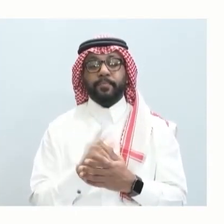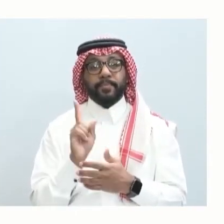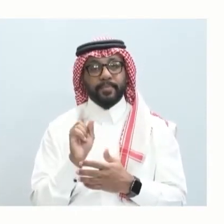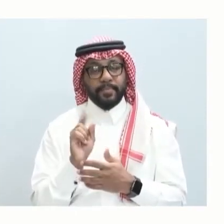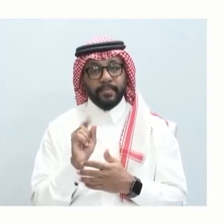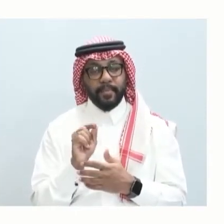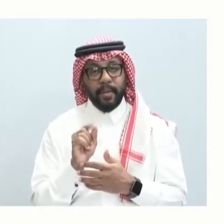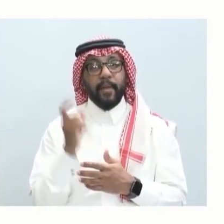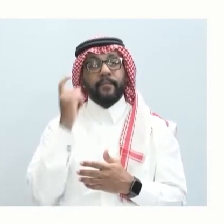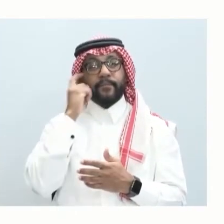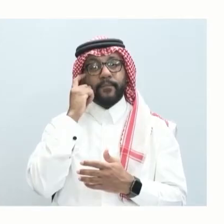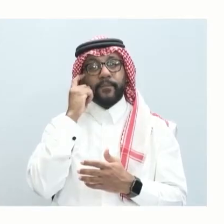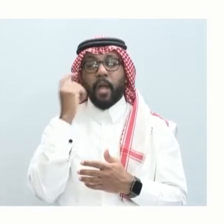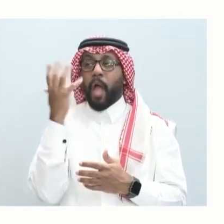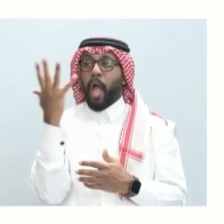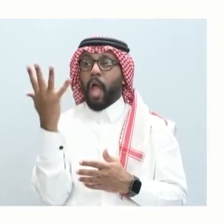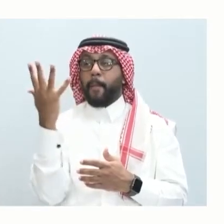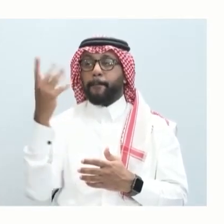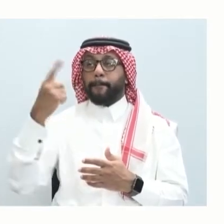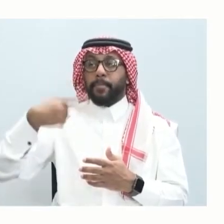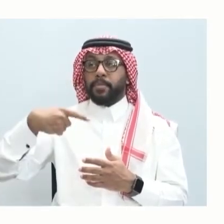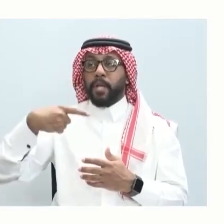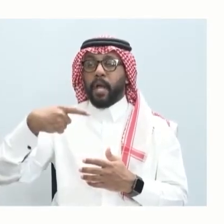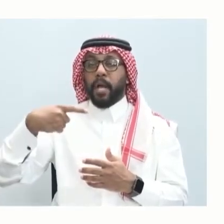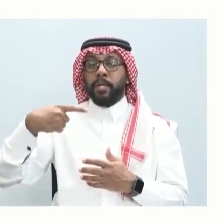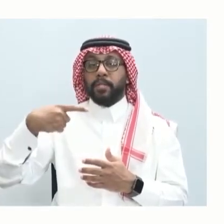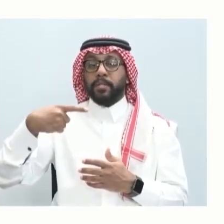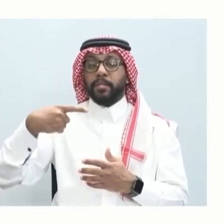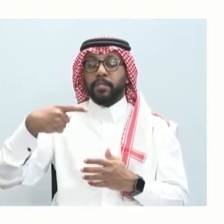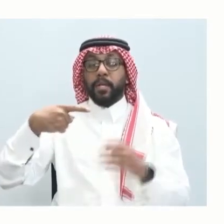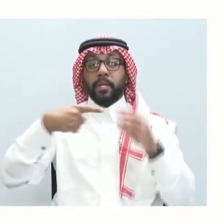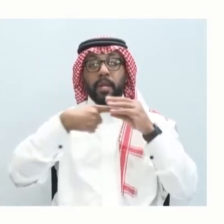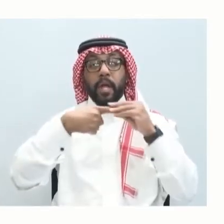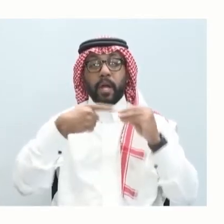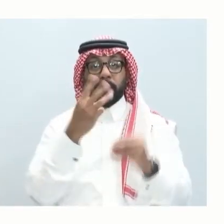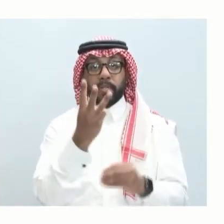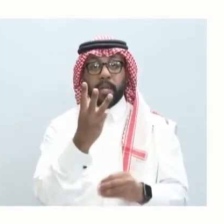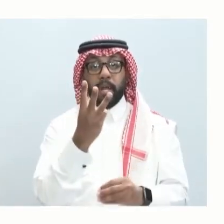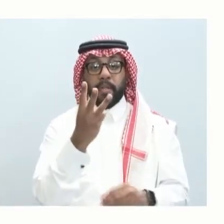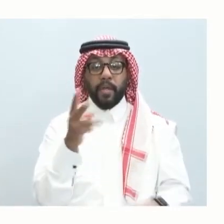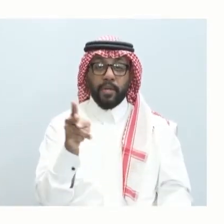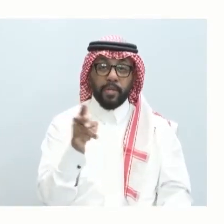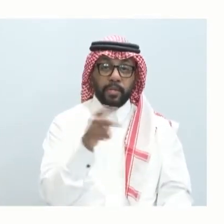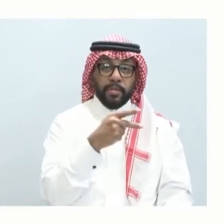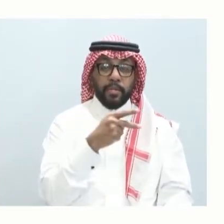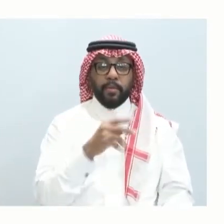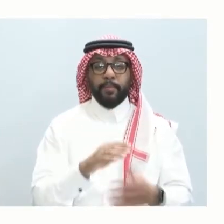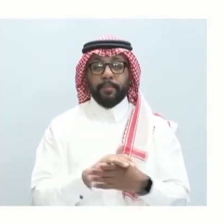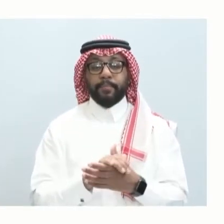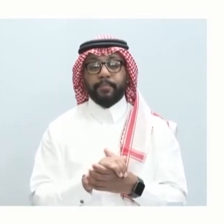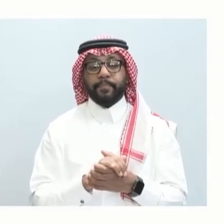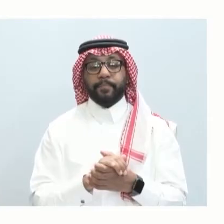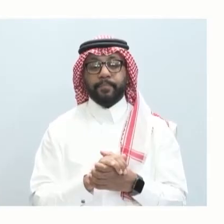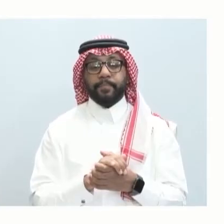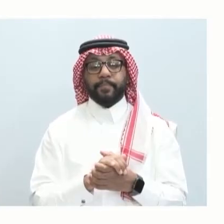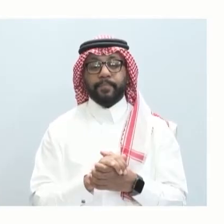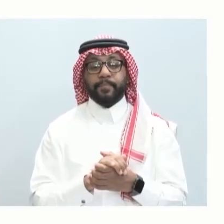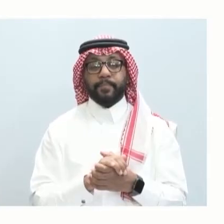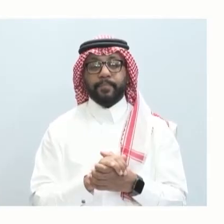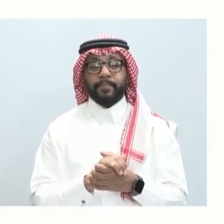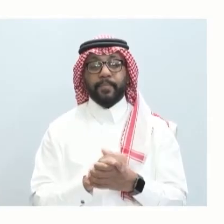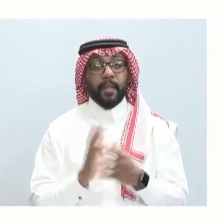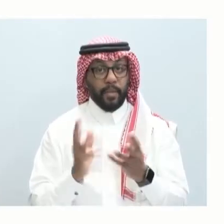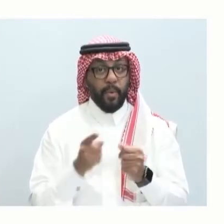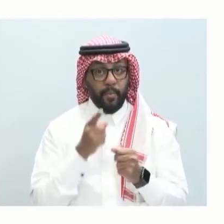حتى نكتب ناتج الطرح بعد ذلك اسعدكم الله الان 15 مطروحا منها ثلاثه